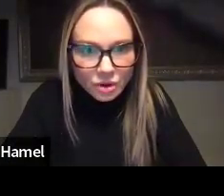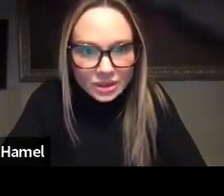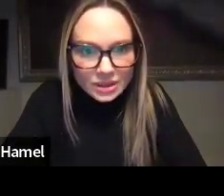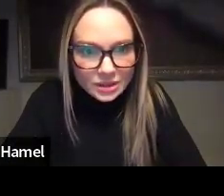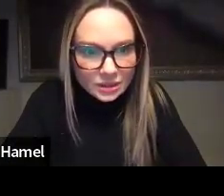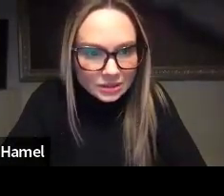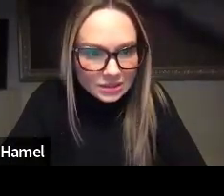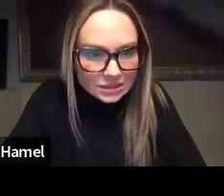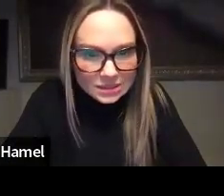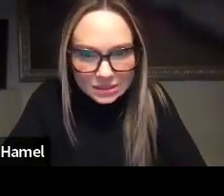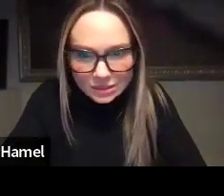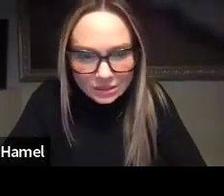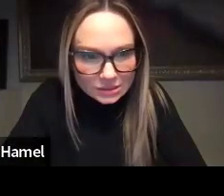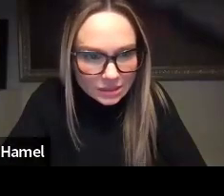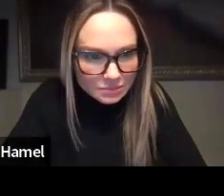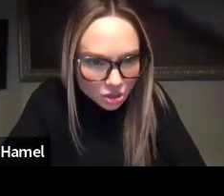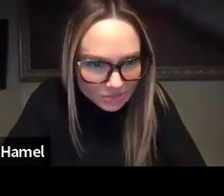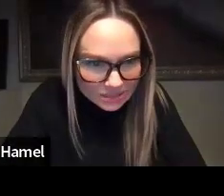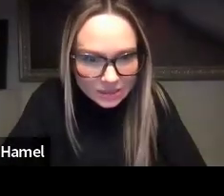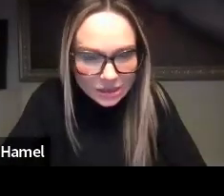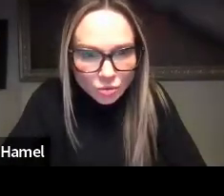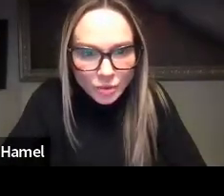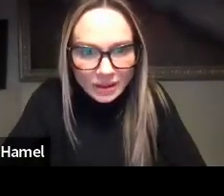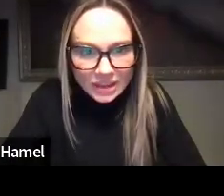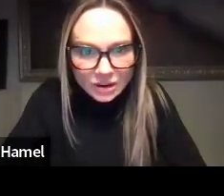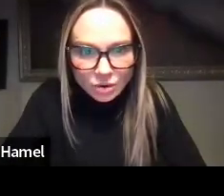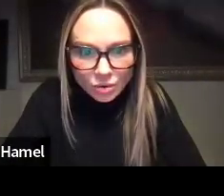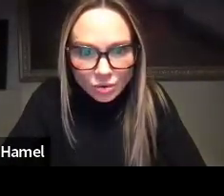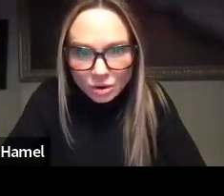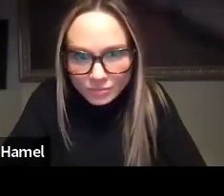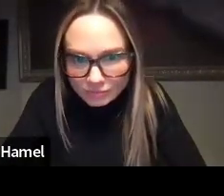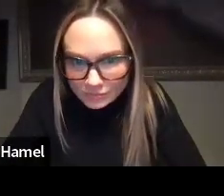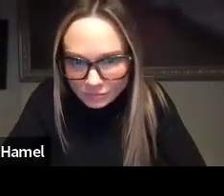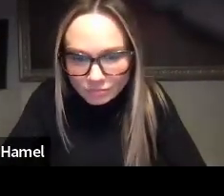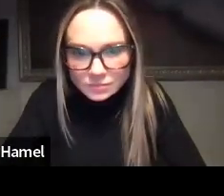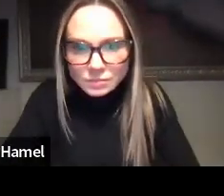OK? Vous voyez ici des petits chemisiers, des coupes de pantalons,